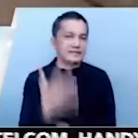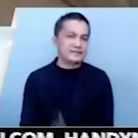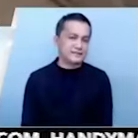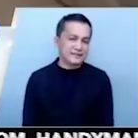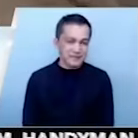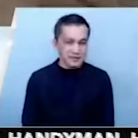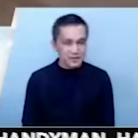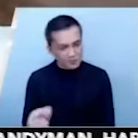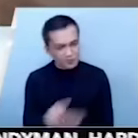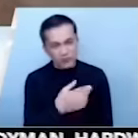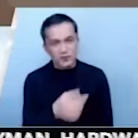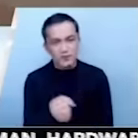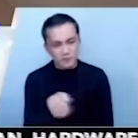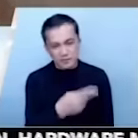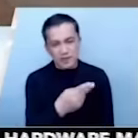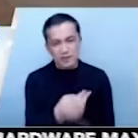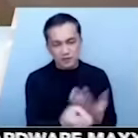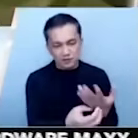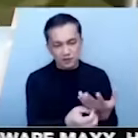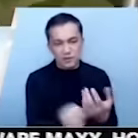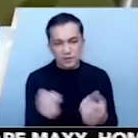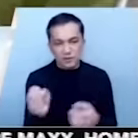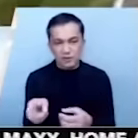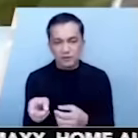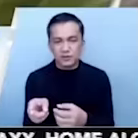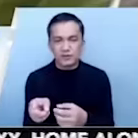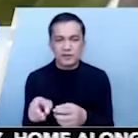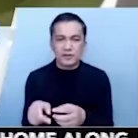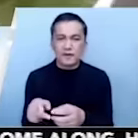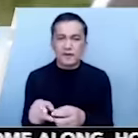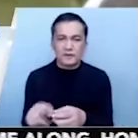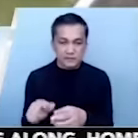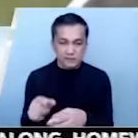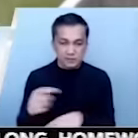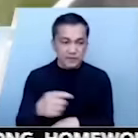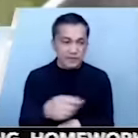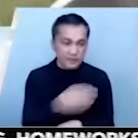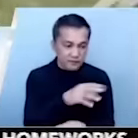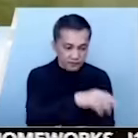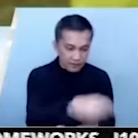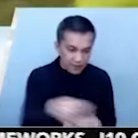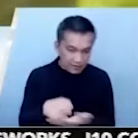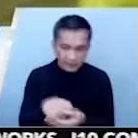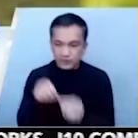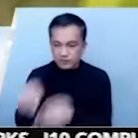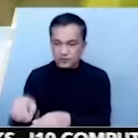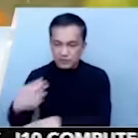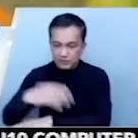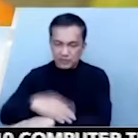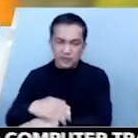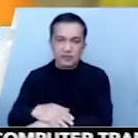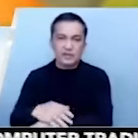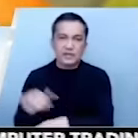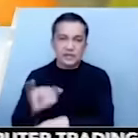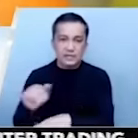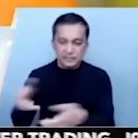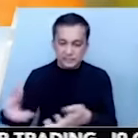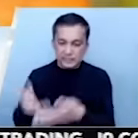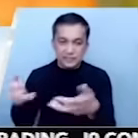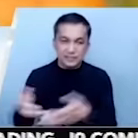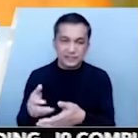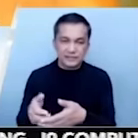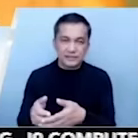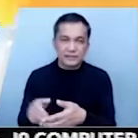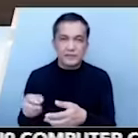o magpagawa ng farm-to-table dishes, gaya ng lettuce vegetable salad na pinasarap ng secret ingredient